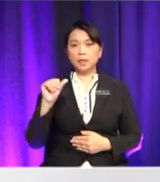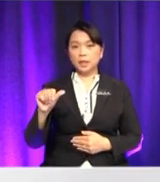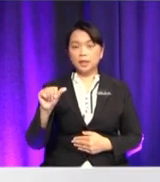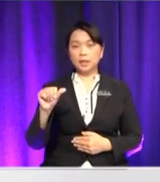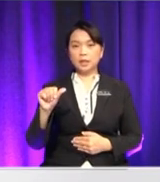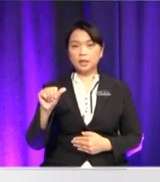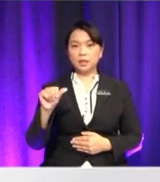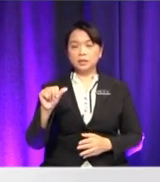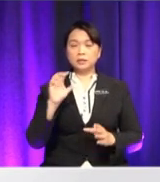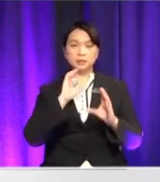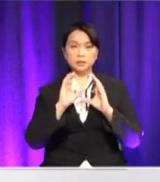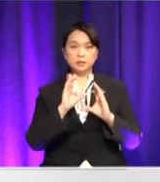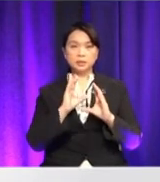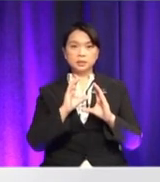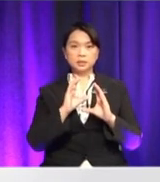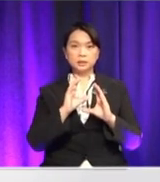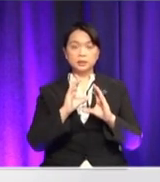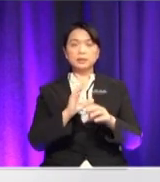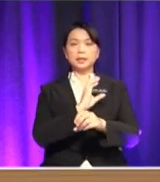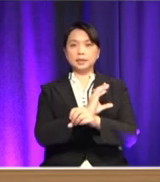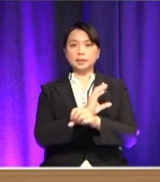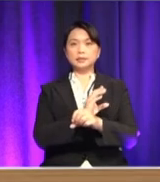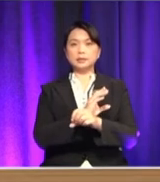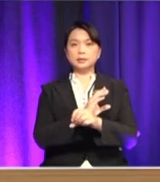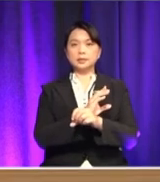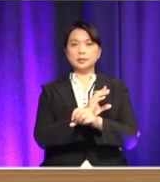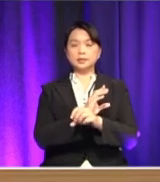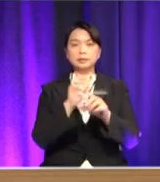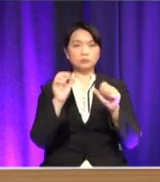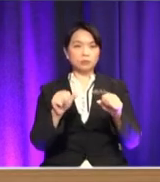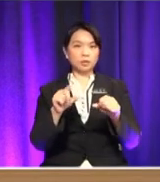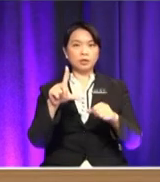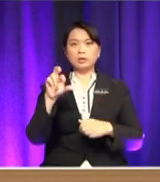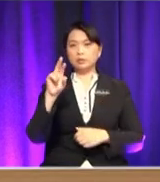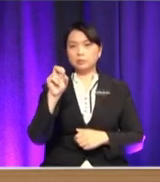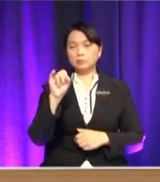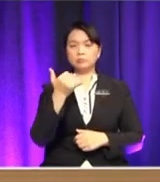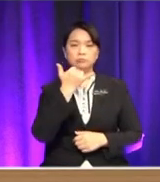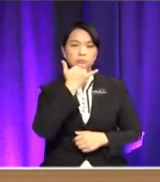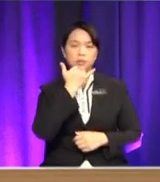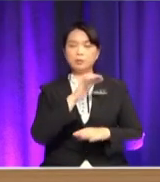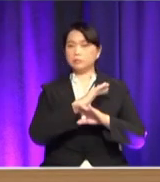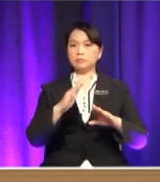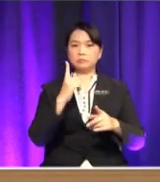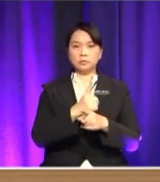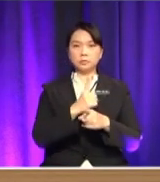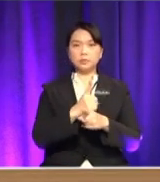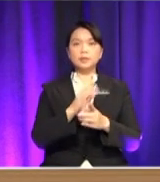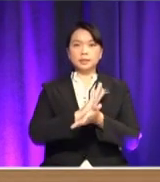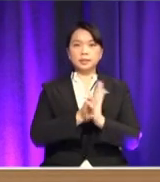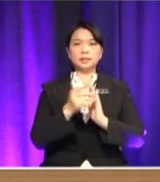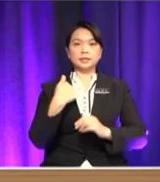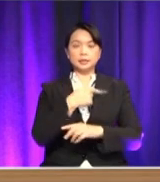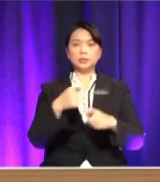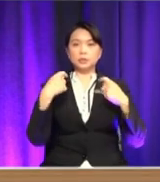Laras eo8 Oke salah salah tuh Kitty cube dengan bit late